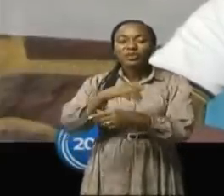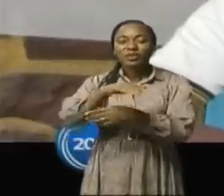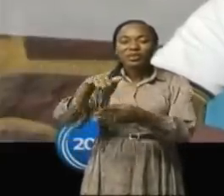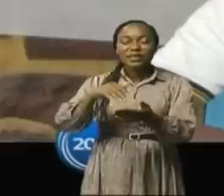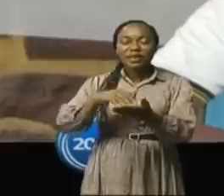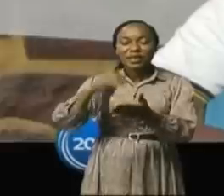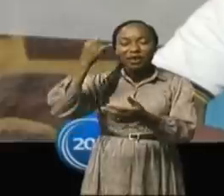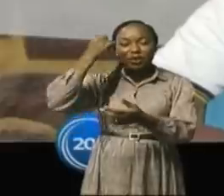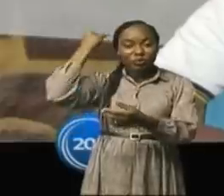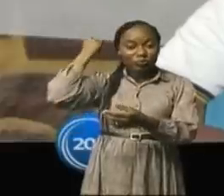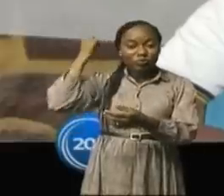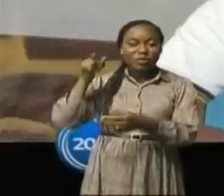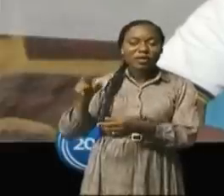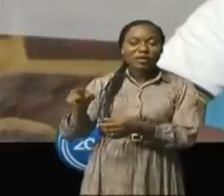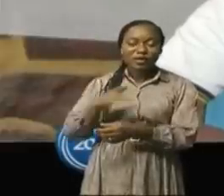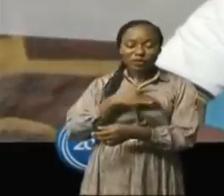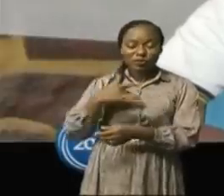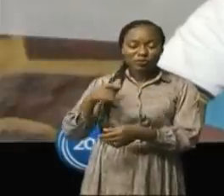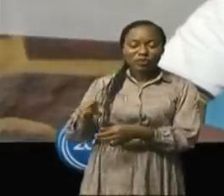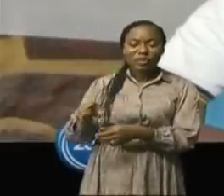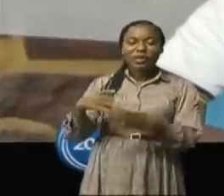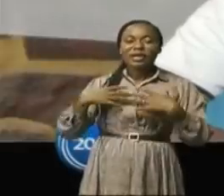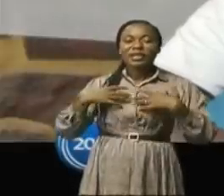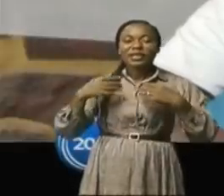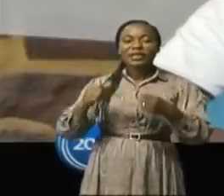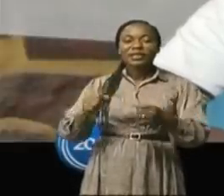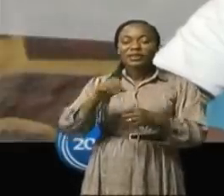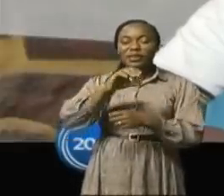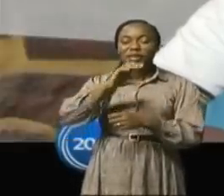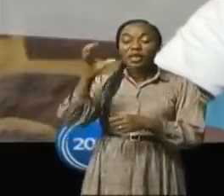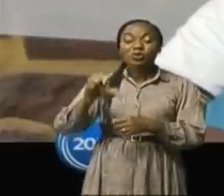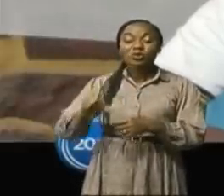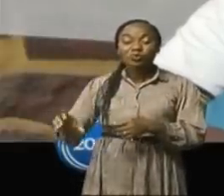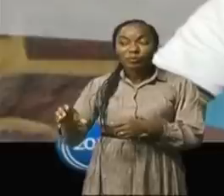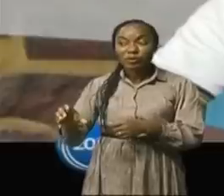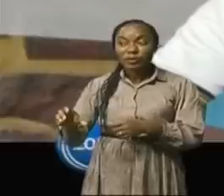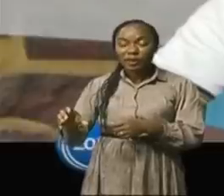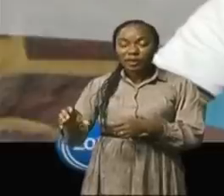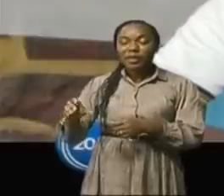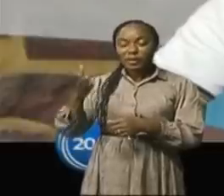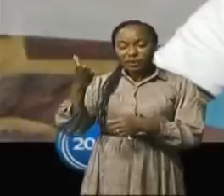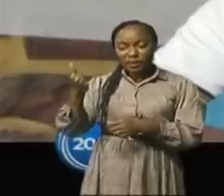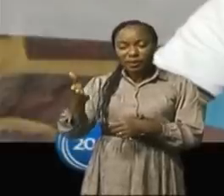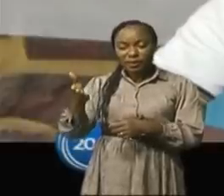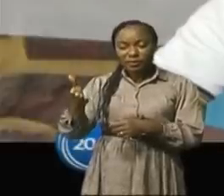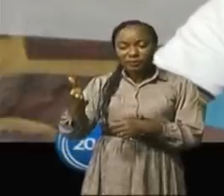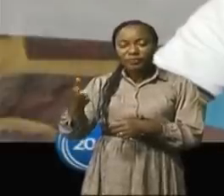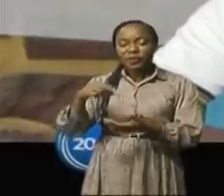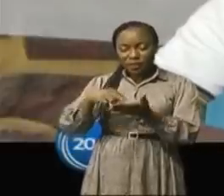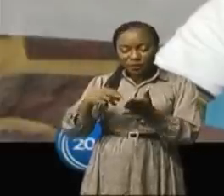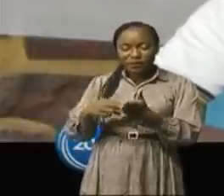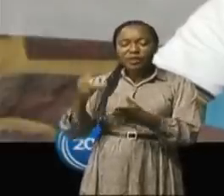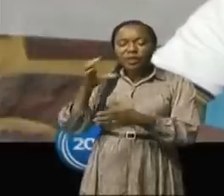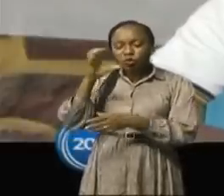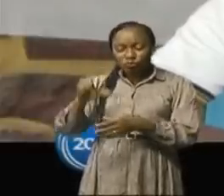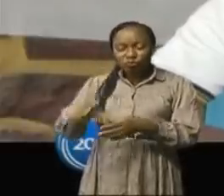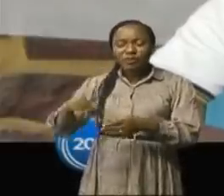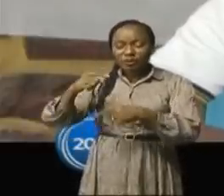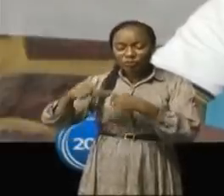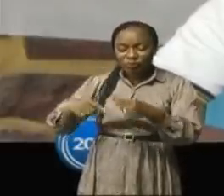Patrice Emery Lumumba. C'est grâce à la commune Mangobo, commune mathématique,